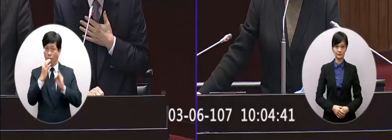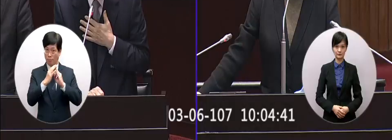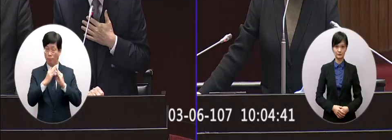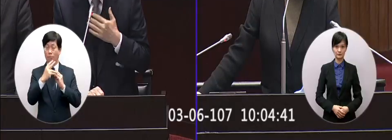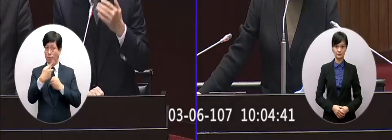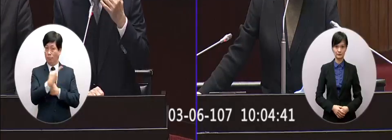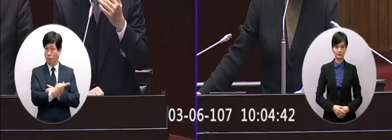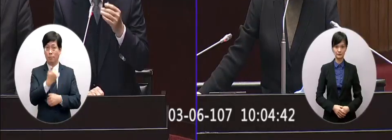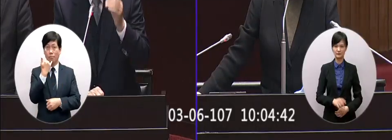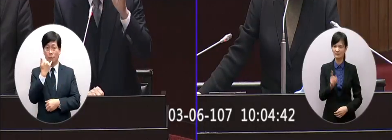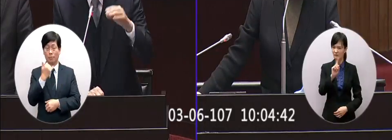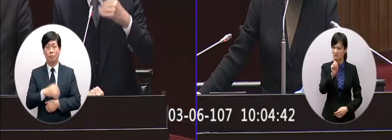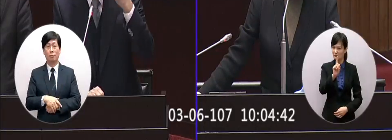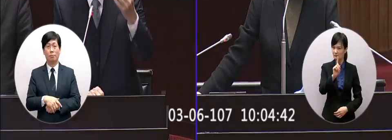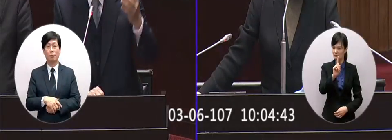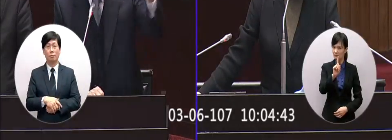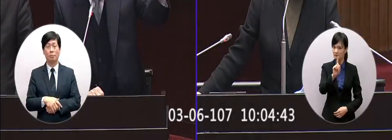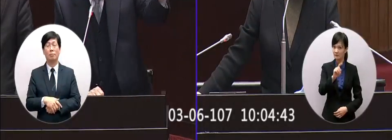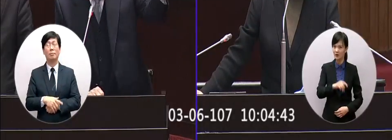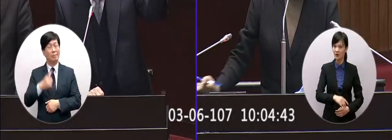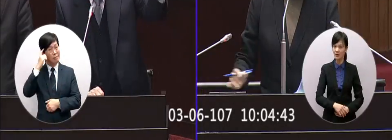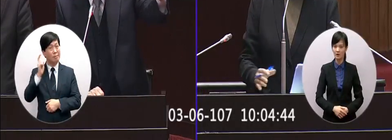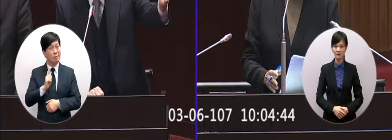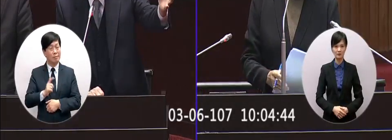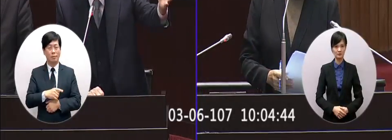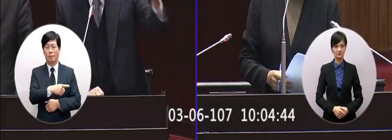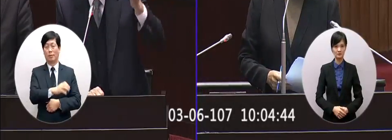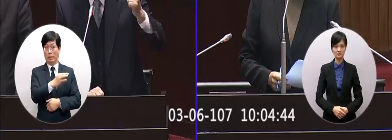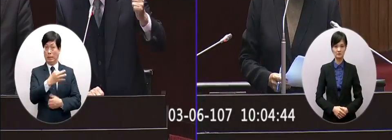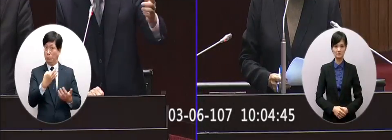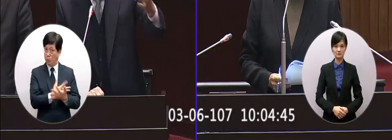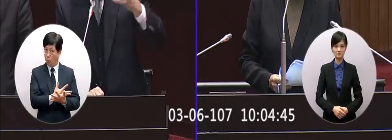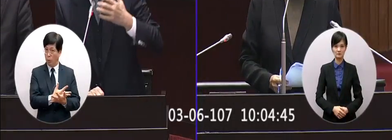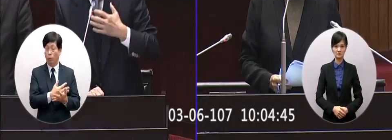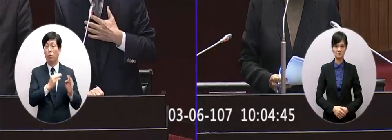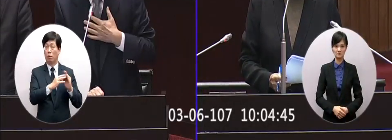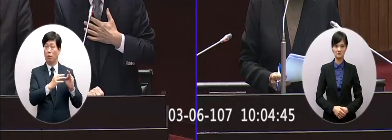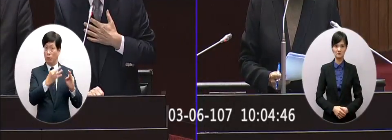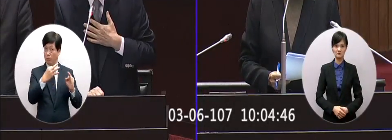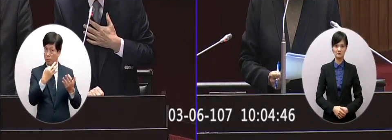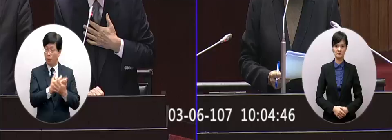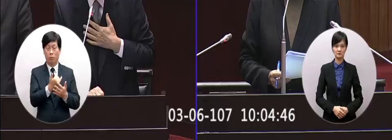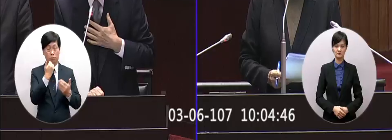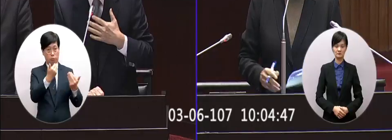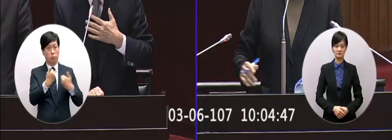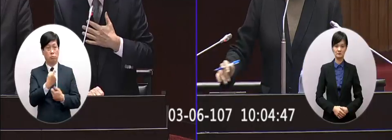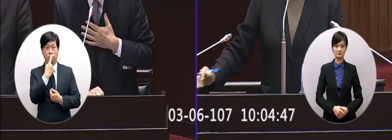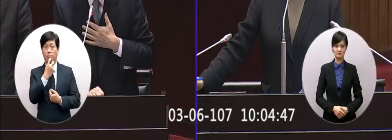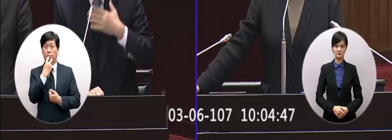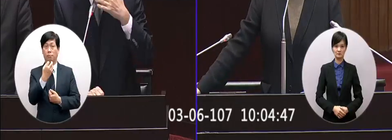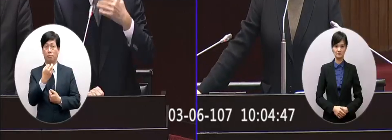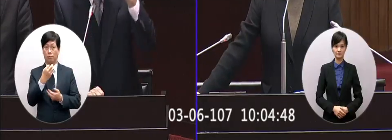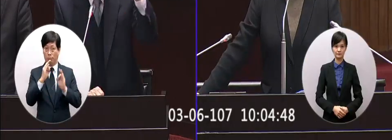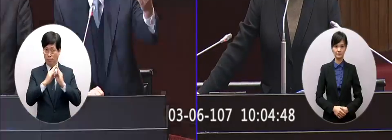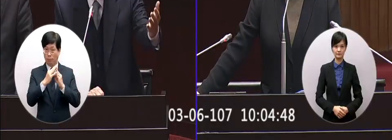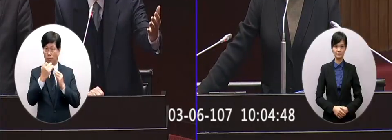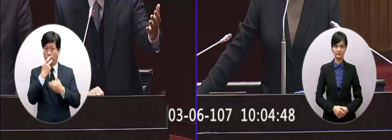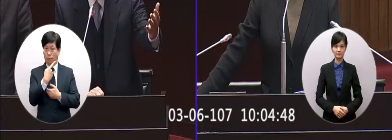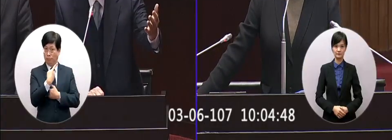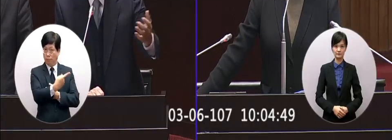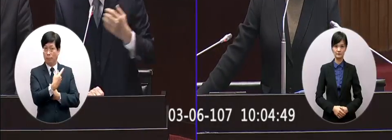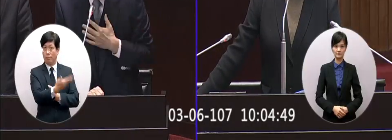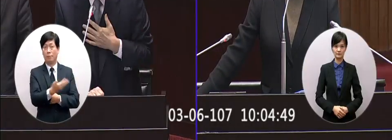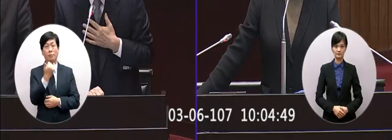通。 什么？ 转融通就是说他钱不足，他来可以跟中央银行来申请转融通